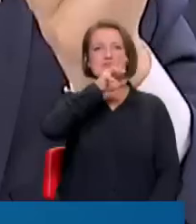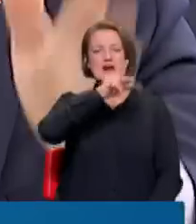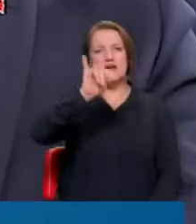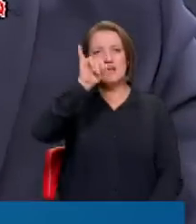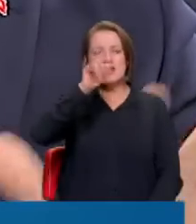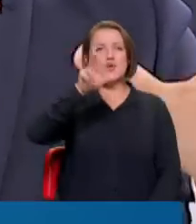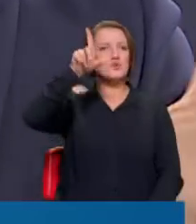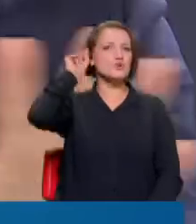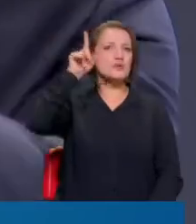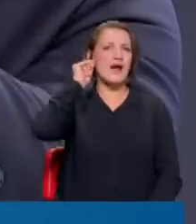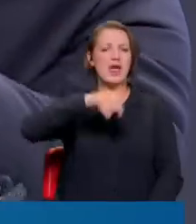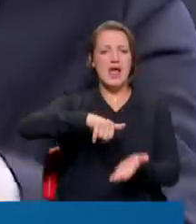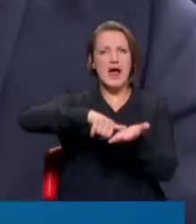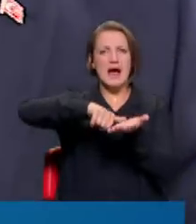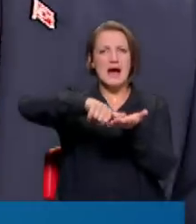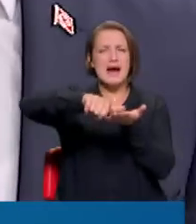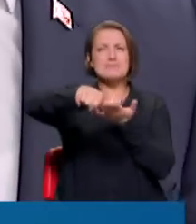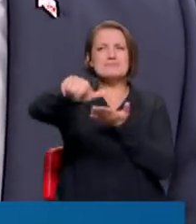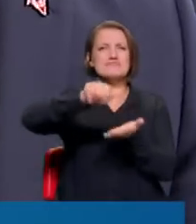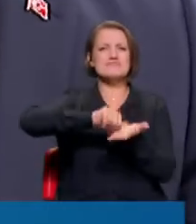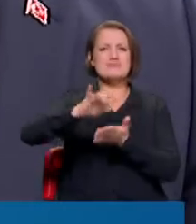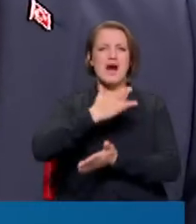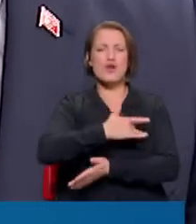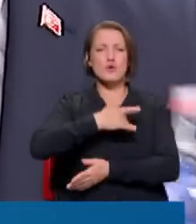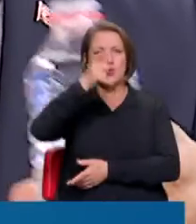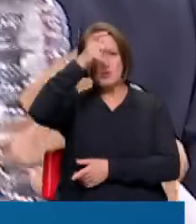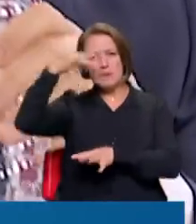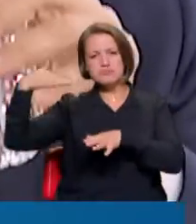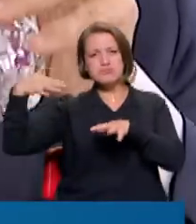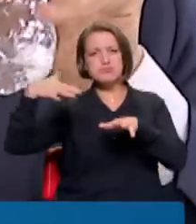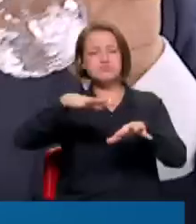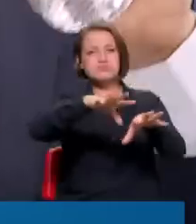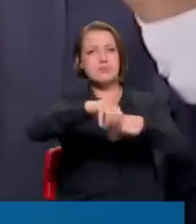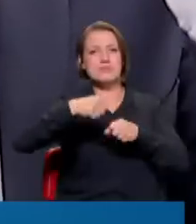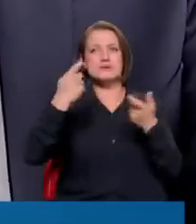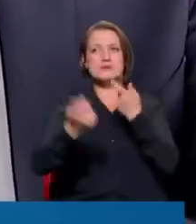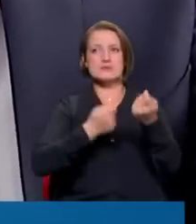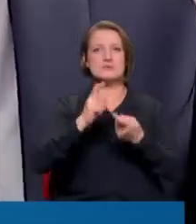İtalyan Yunan hepsi Anadolu'yu Türkiye'yi işgal etmiş